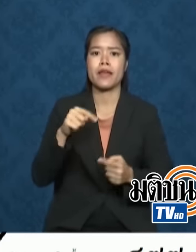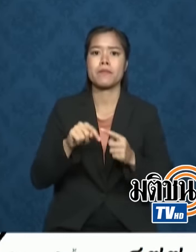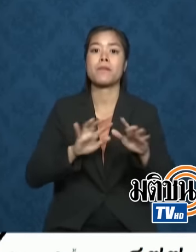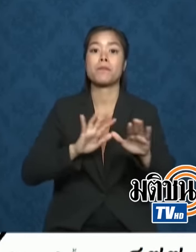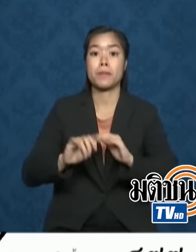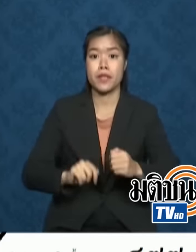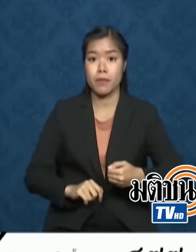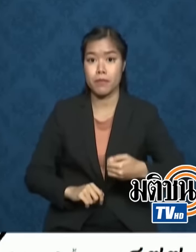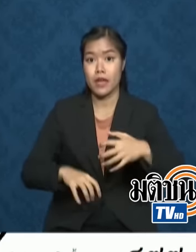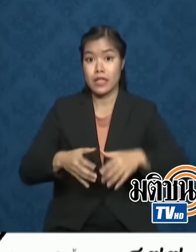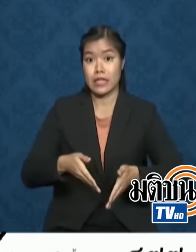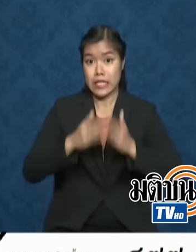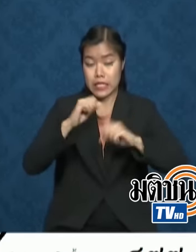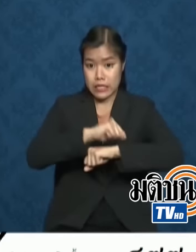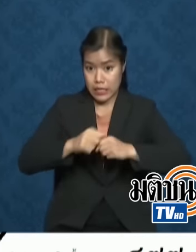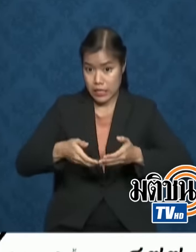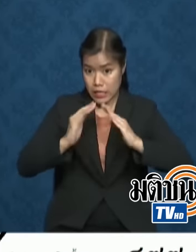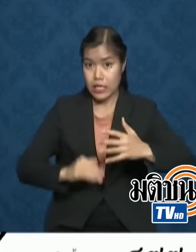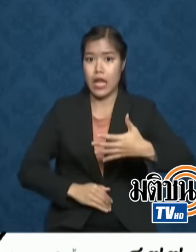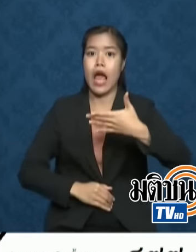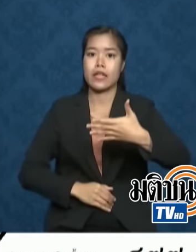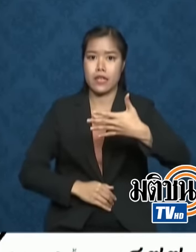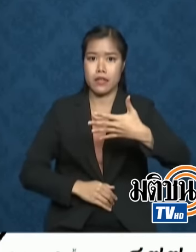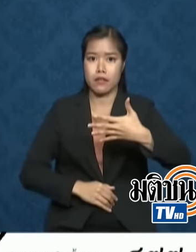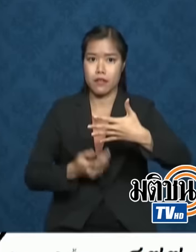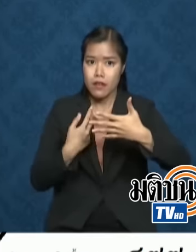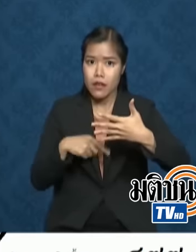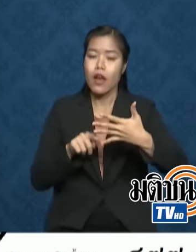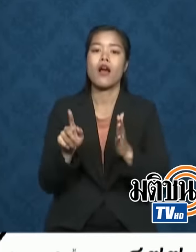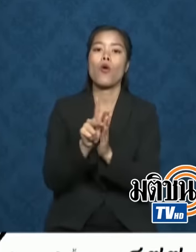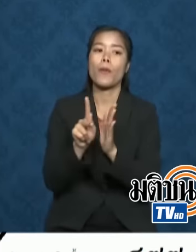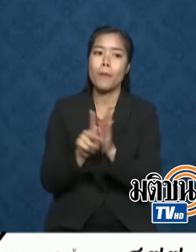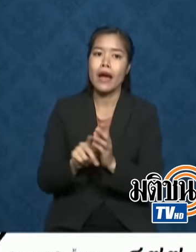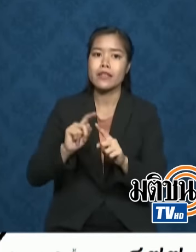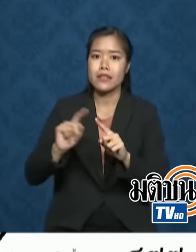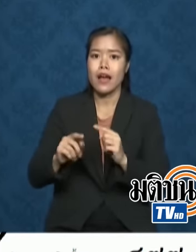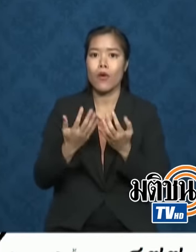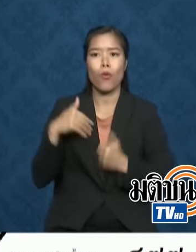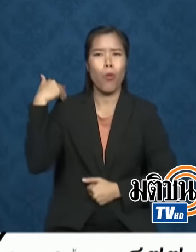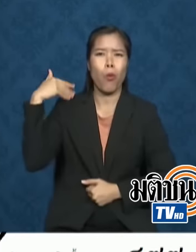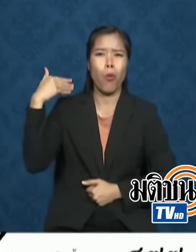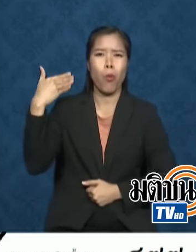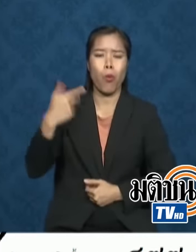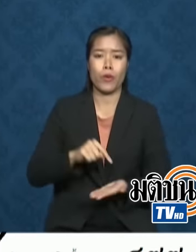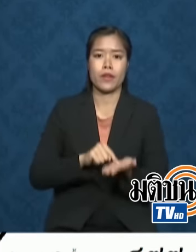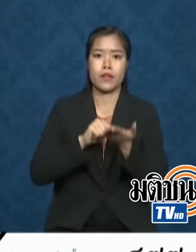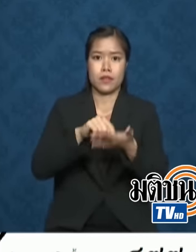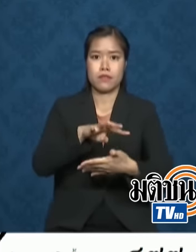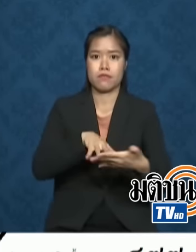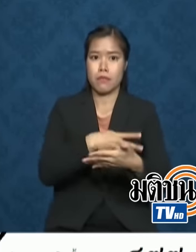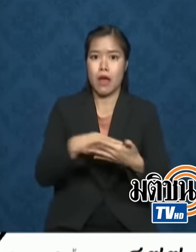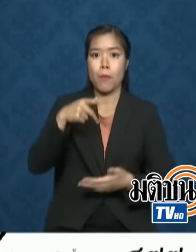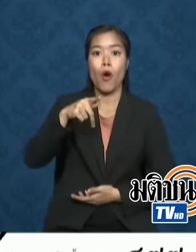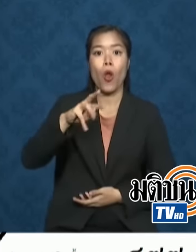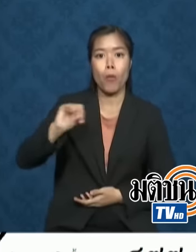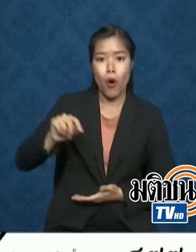ต่การวางฐานรากด้วยข้อกฎหมายนับตั้งแต่วันนั้นจนถึงวันนี้พรรคก้าวไกลก็ได้ยื่นร่างพระราชบัญญัติไป4